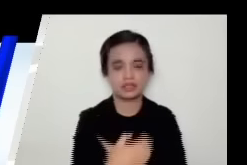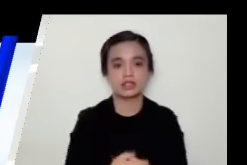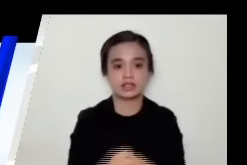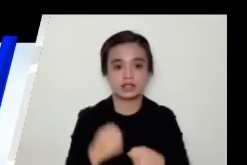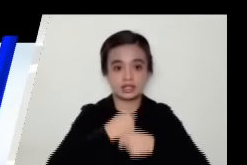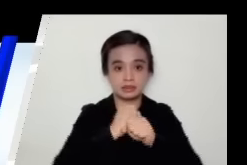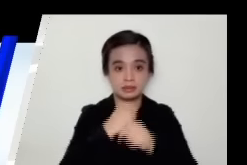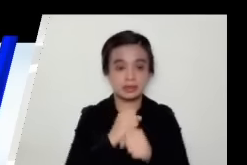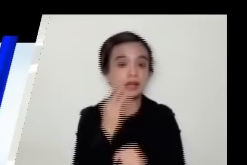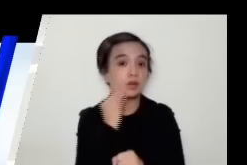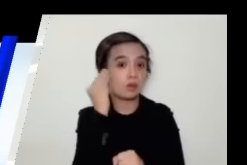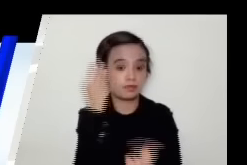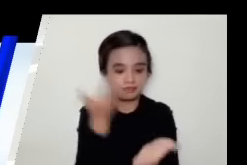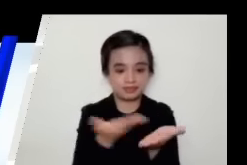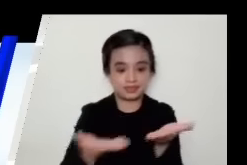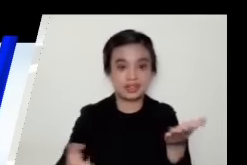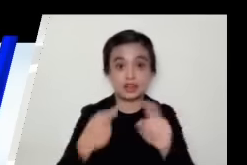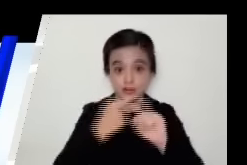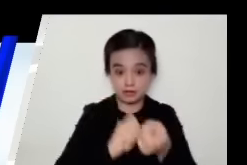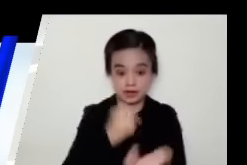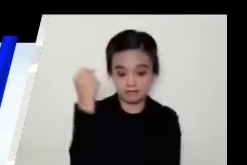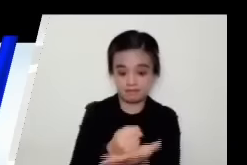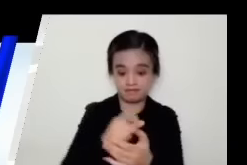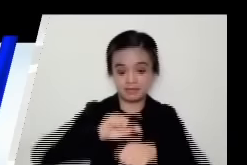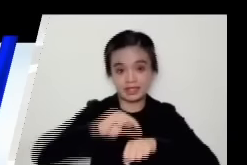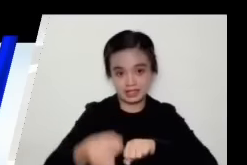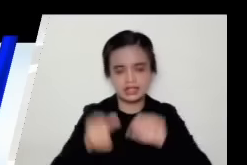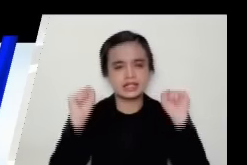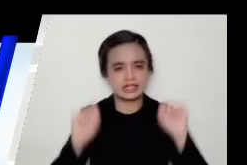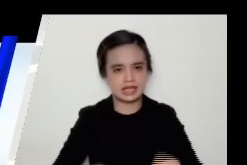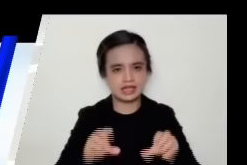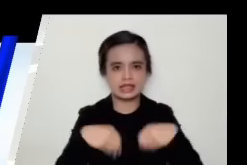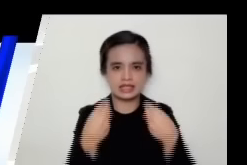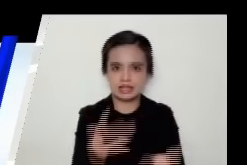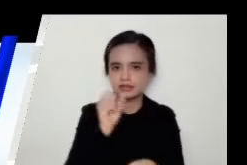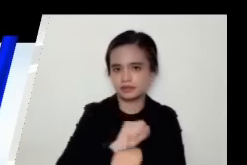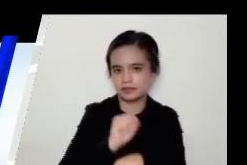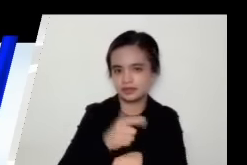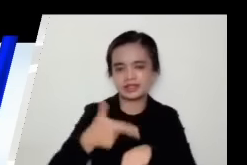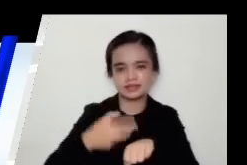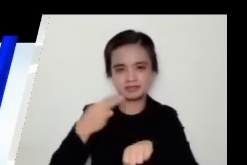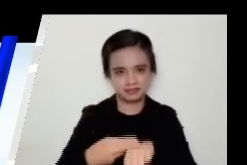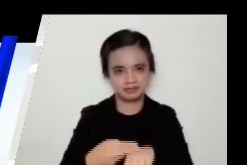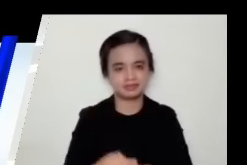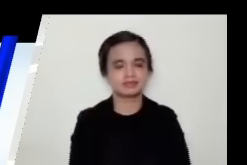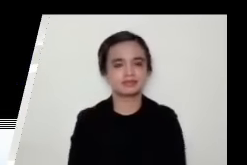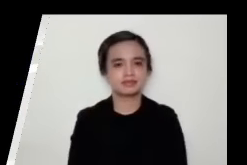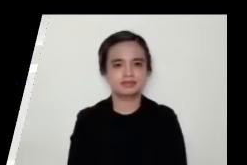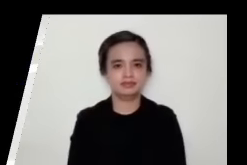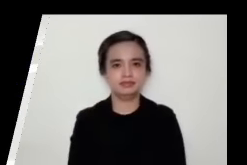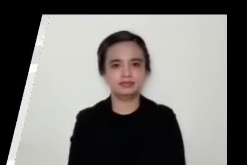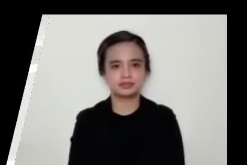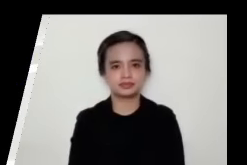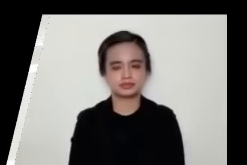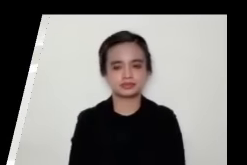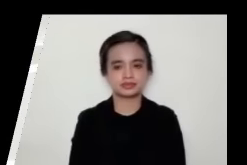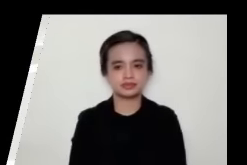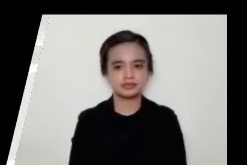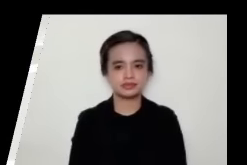balat ng bawang, maaari ring magbigay ng kabuhayan at pagkakakitaan. Para sa GMA Integrated News, Bernadette